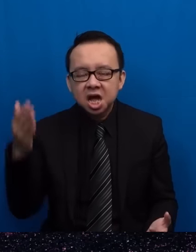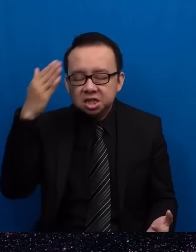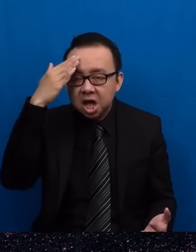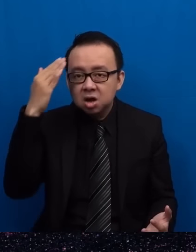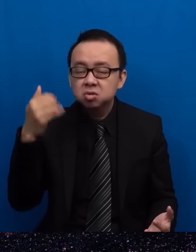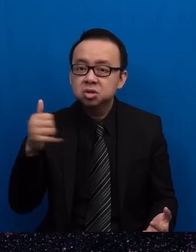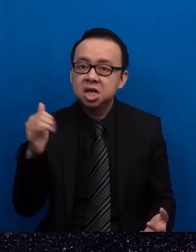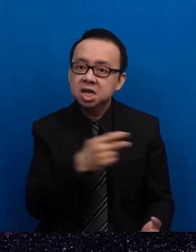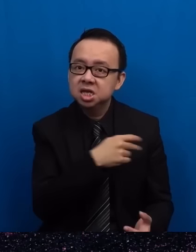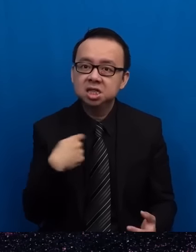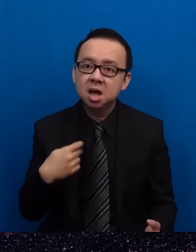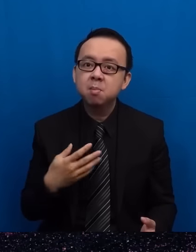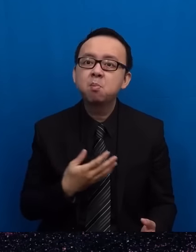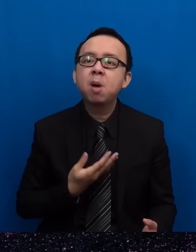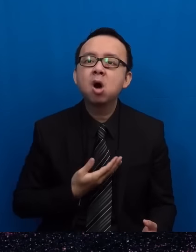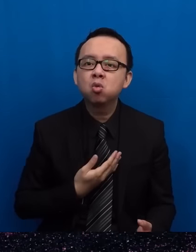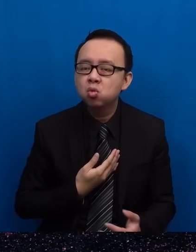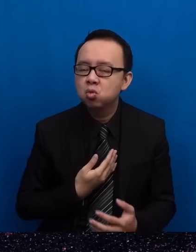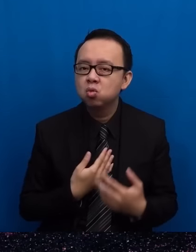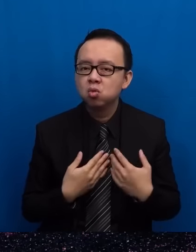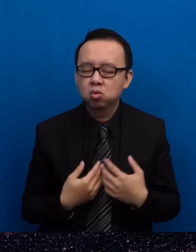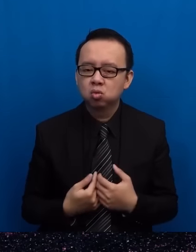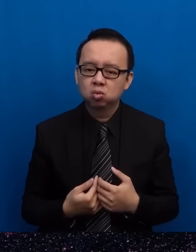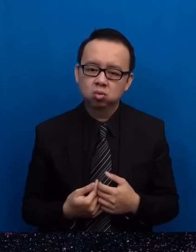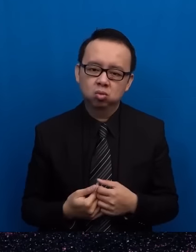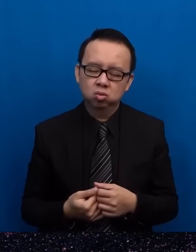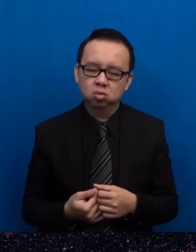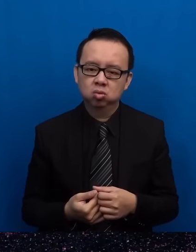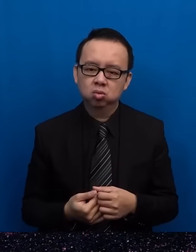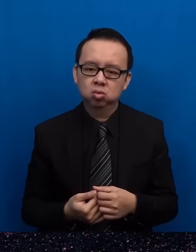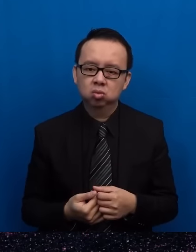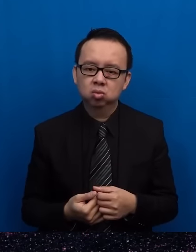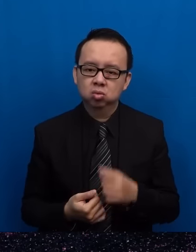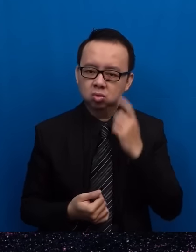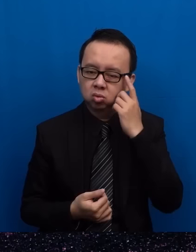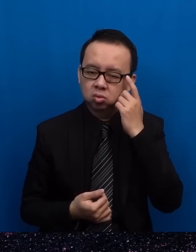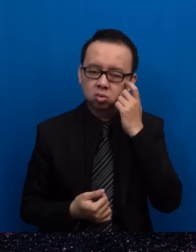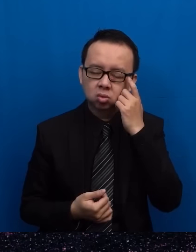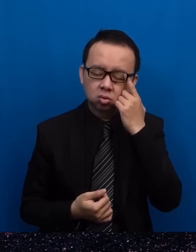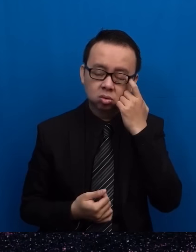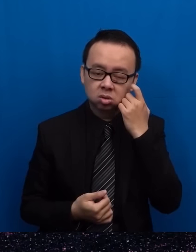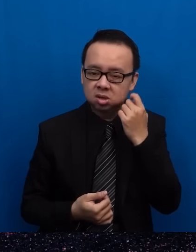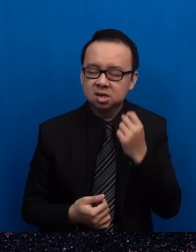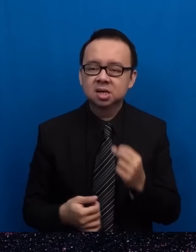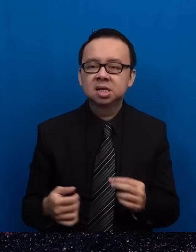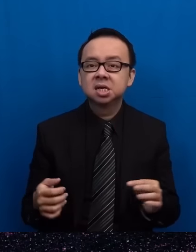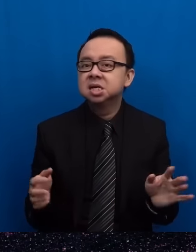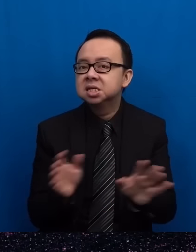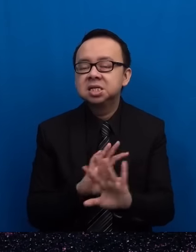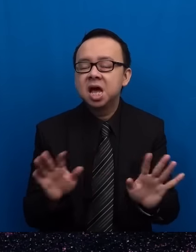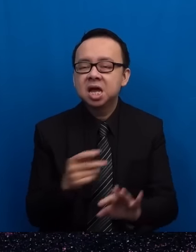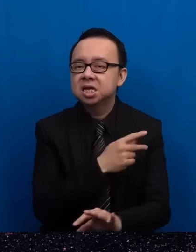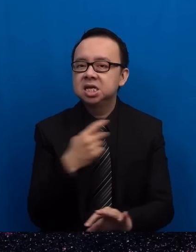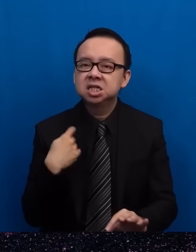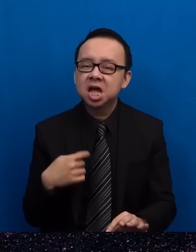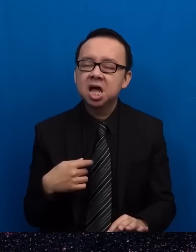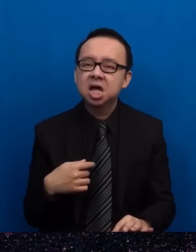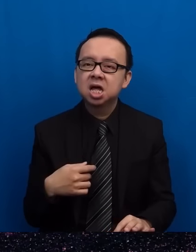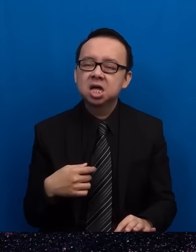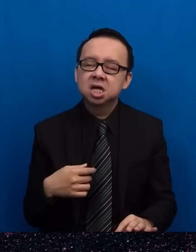apa-apa, delete WA it's okay. Tapi maksud saya jangan sampai kita tuh doa lalu habis itu meragukan doa kita, meragukan doa kita. Kalau kita belum